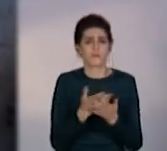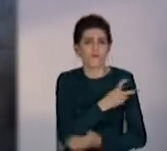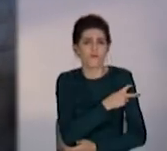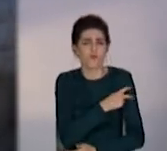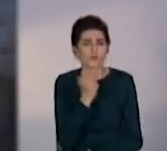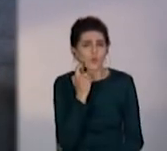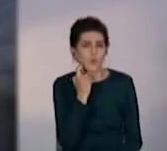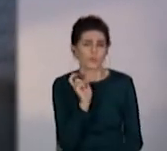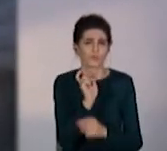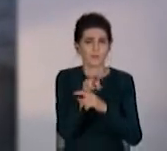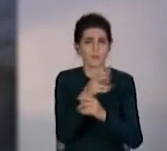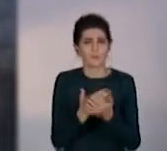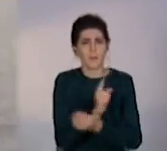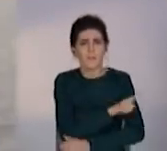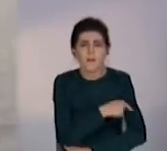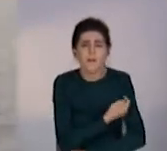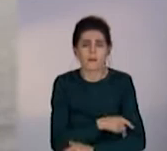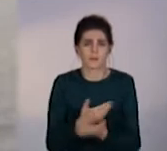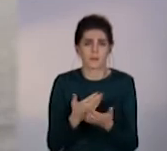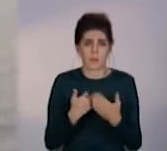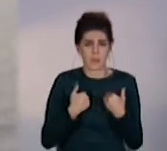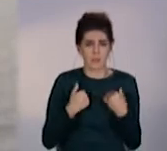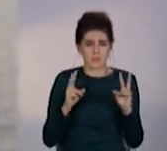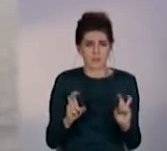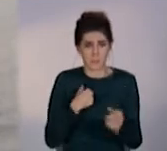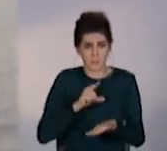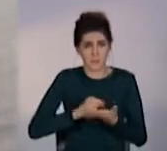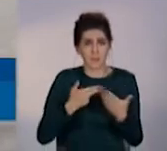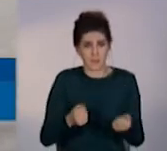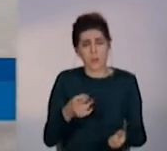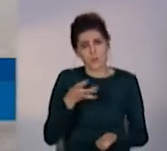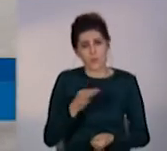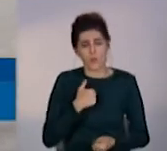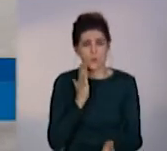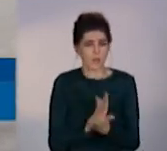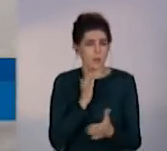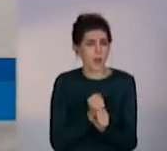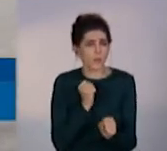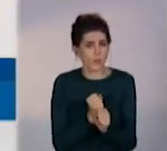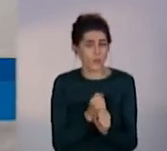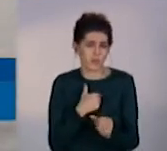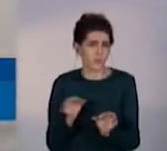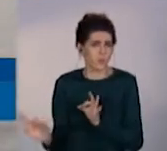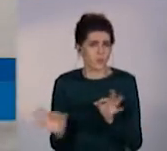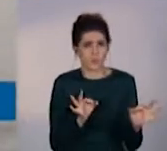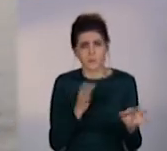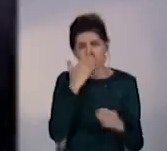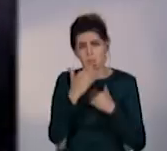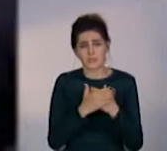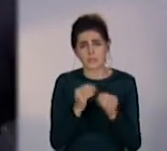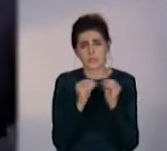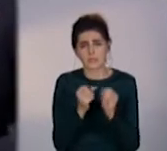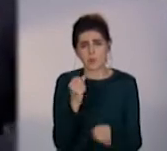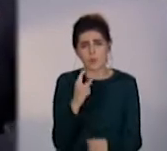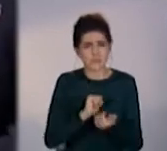стоматологу, в поліклініку. Я працюючий пенсіонер. Ну, достатньо буде нормально. 10-11 смін.